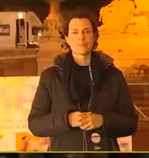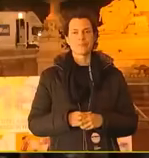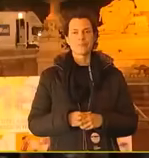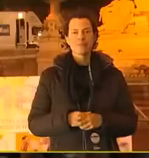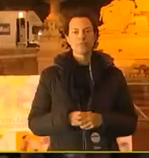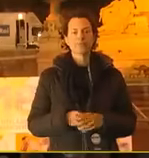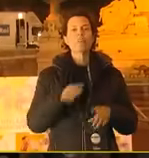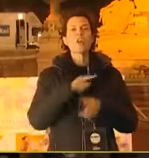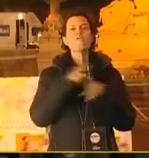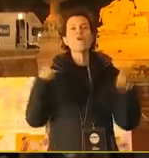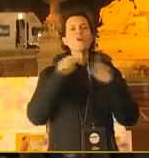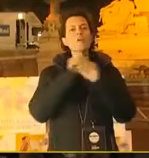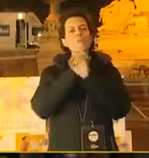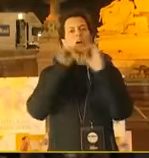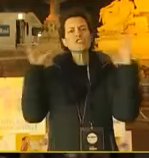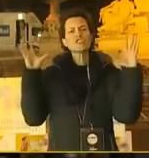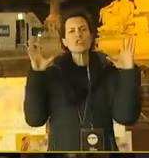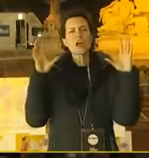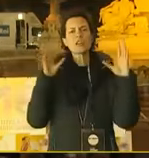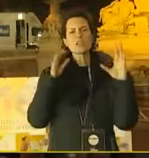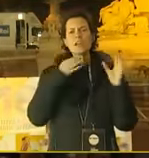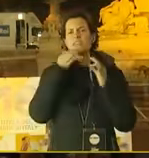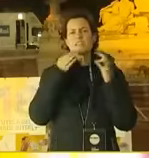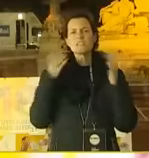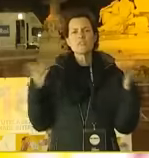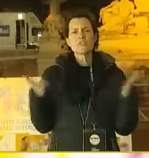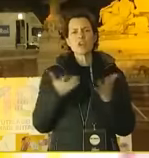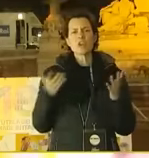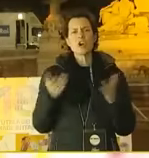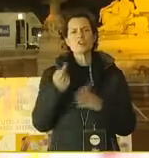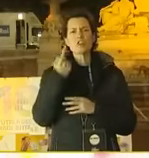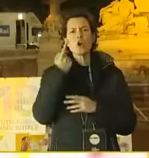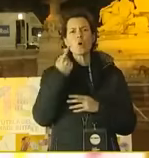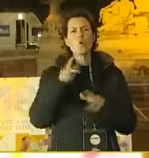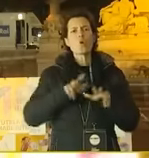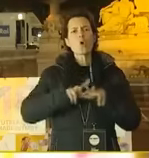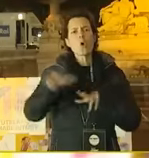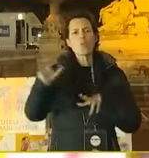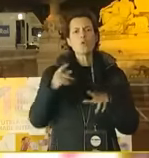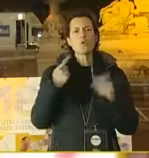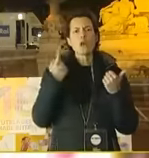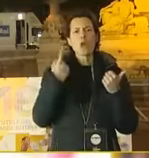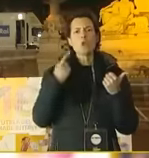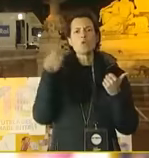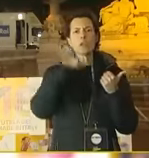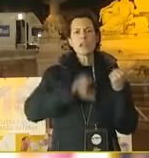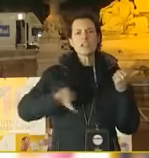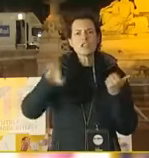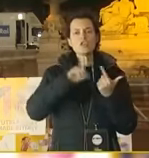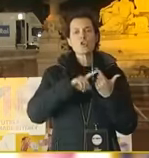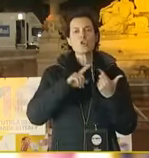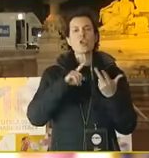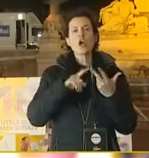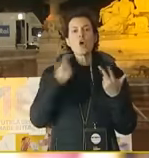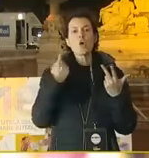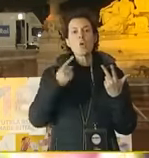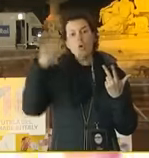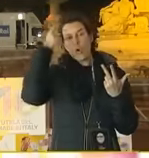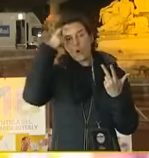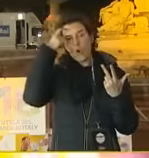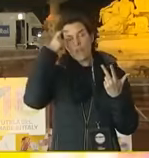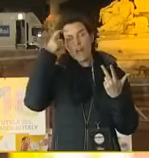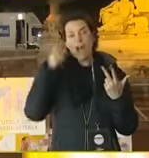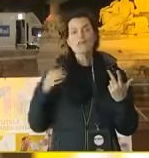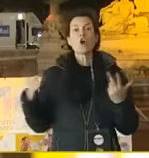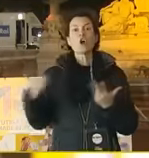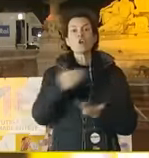Voi ve lo immaginate che cosa vuol dire avere un comune, una regione, il governo, tutti dallo stesso lato, tutti dalla